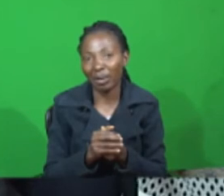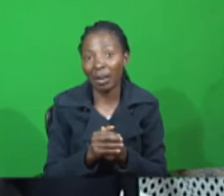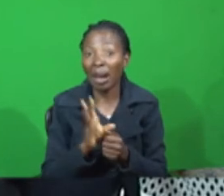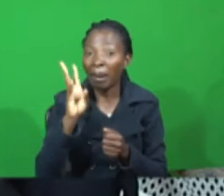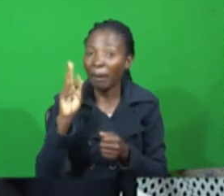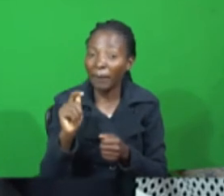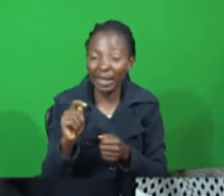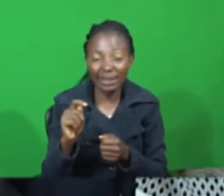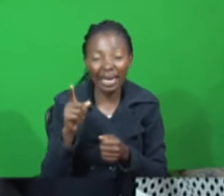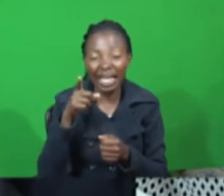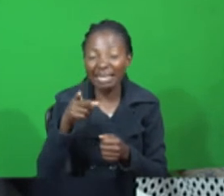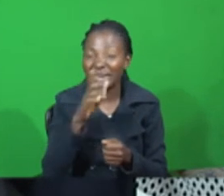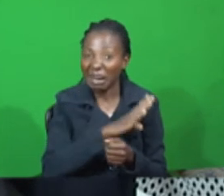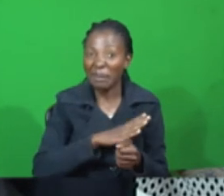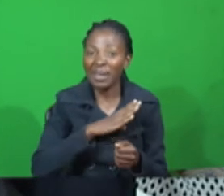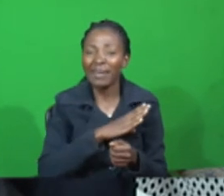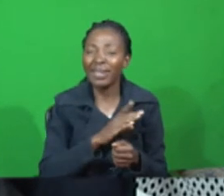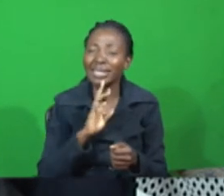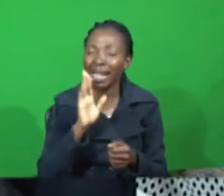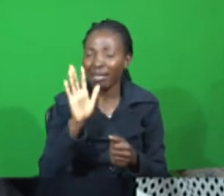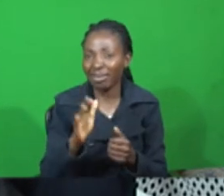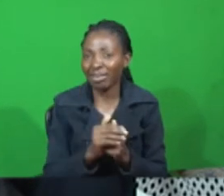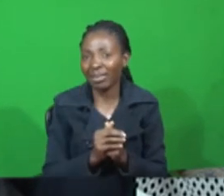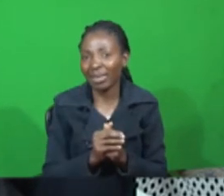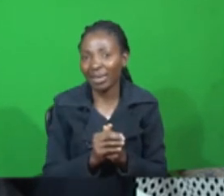Unoziva kuti zvimiro zvakadaro zviriko betera.